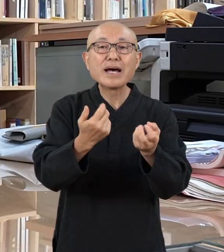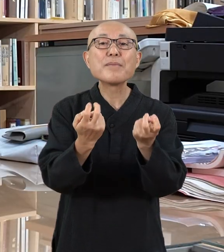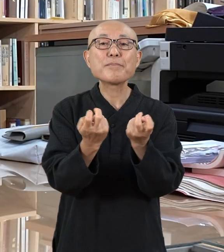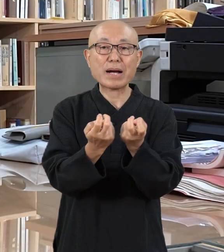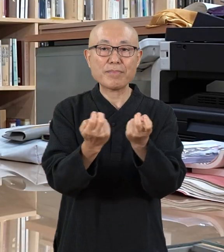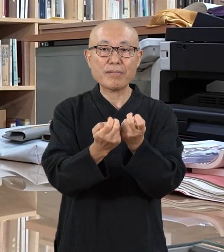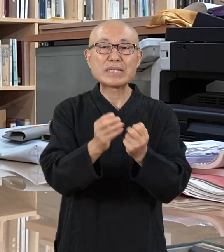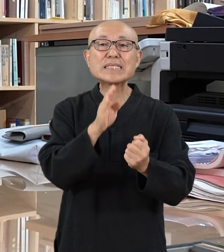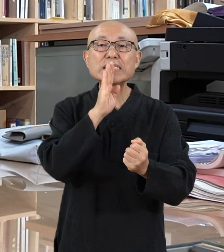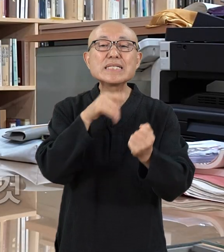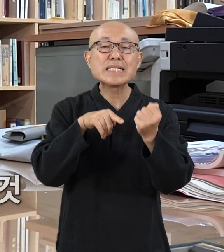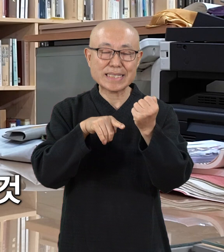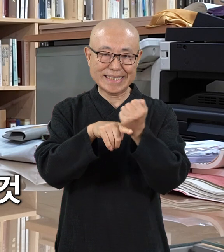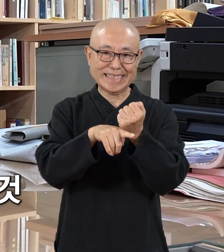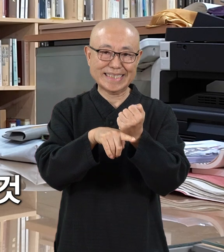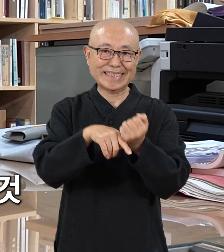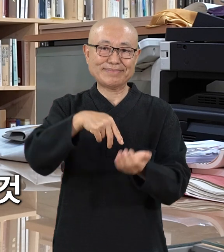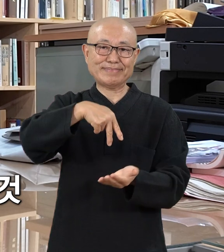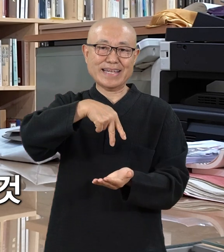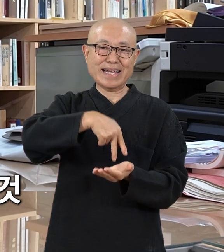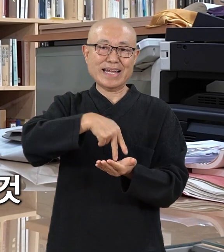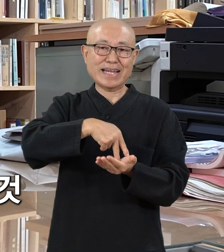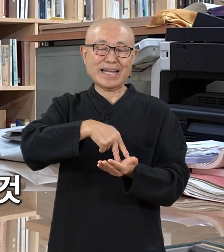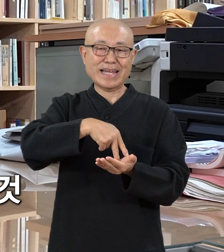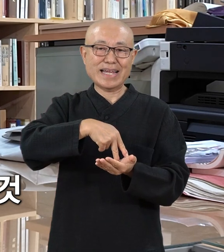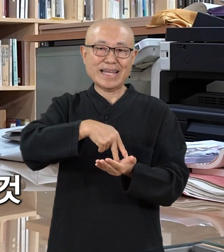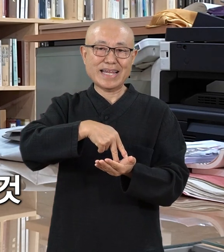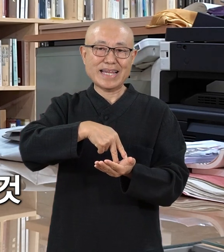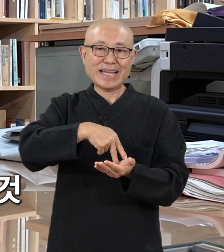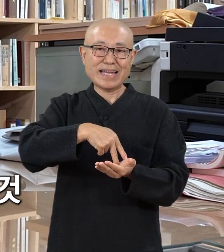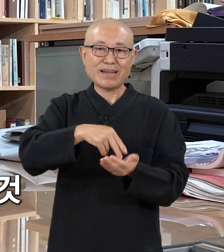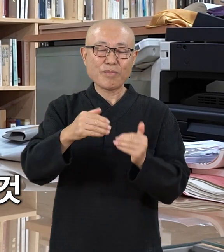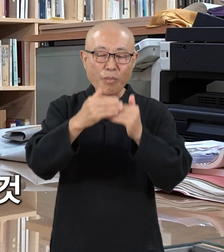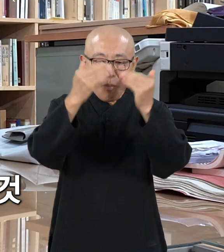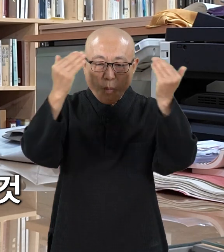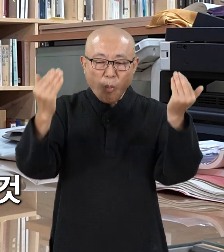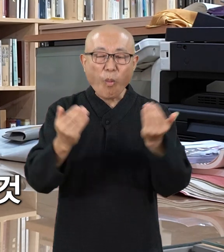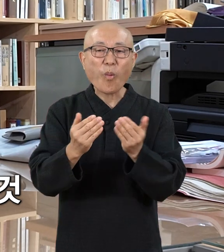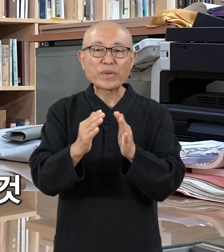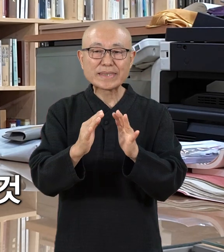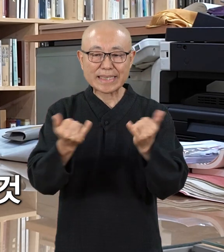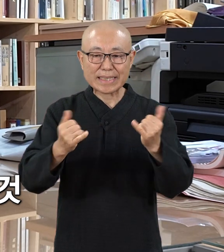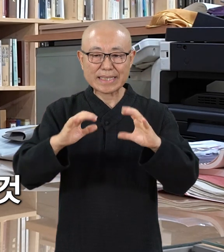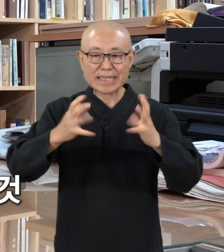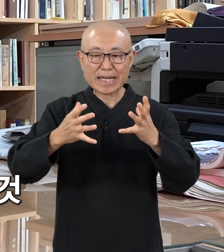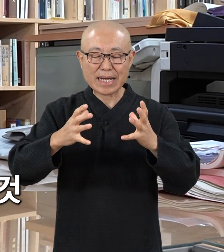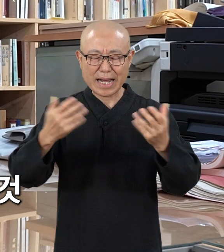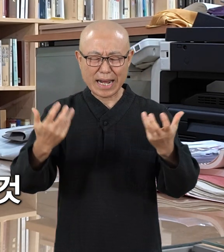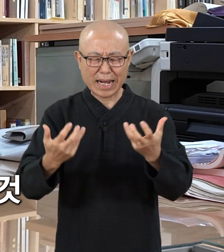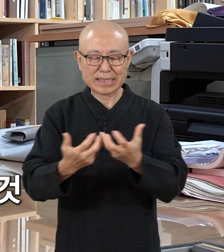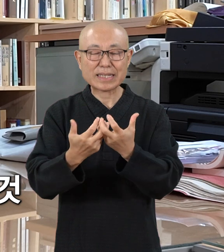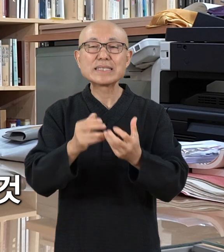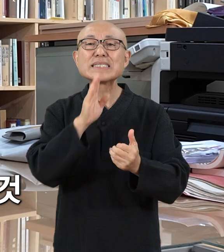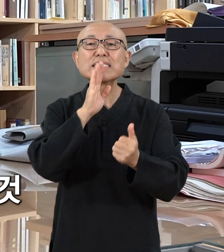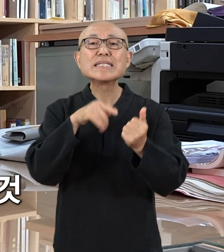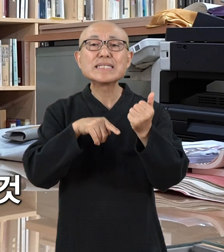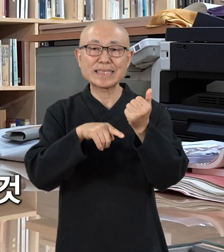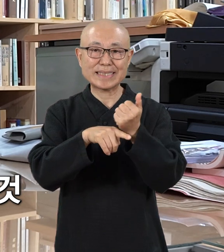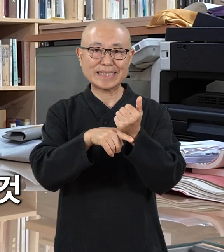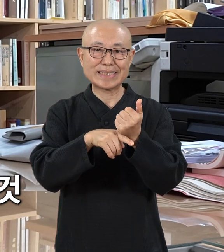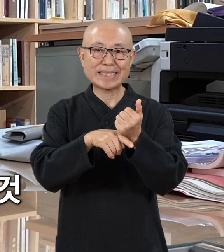진리에 입각해서 이 세상에 만연한 온 우주에 충만한 그런